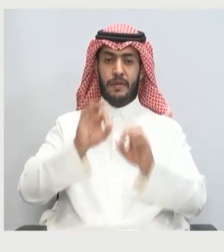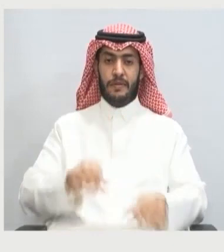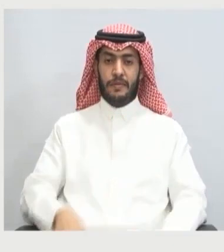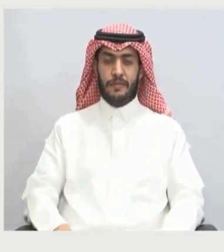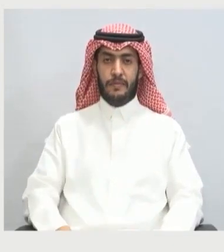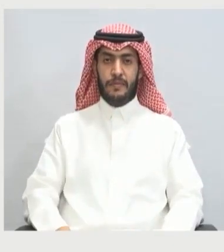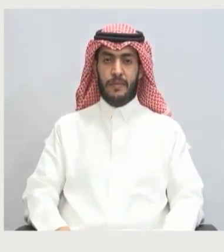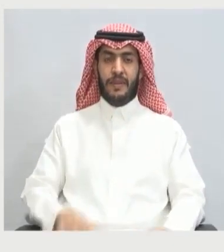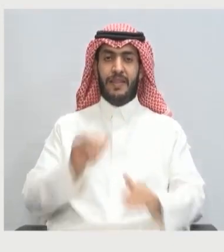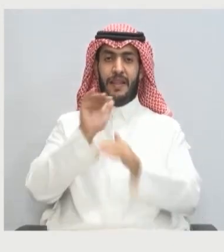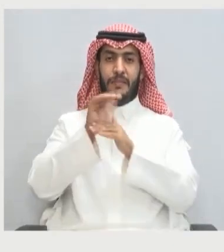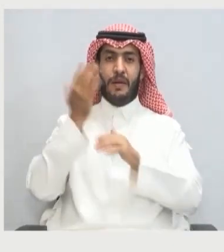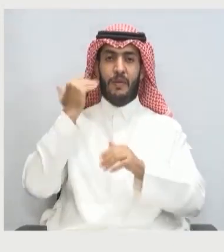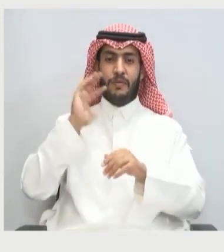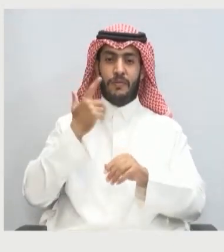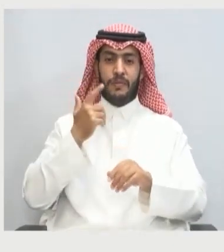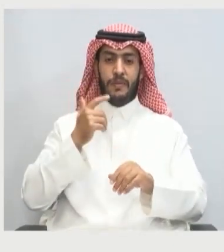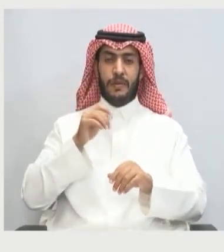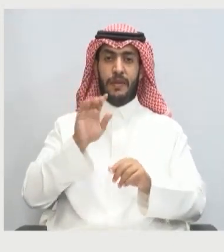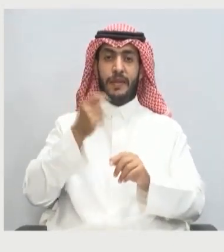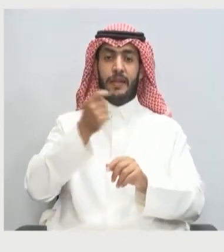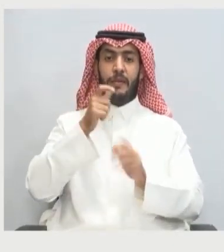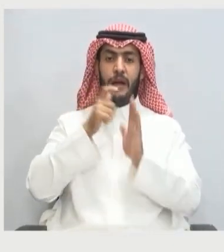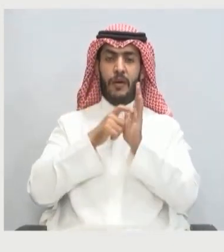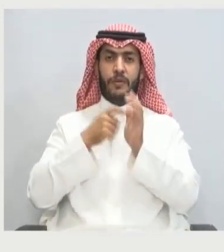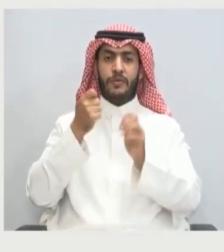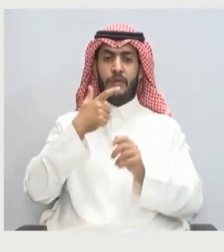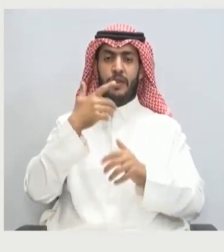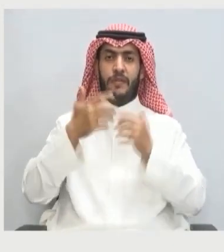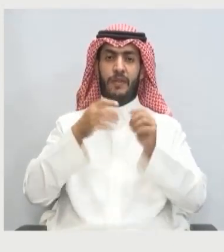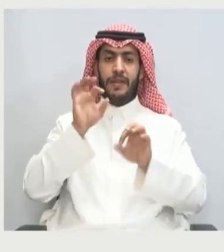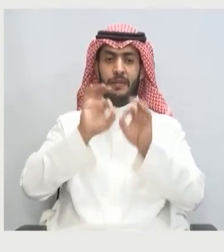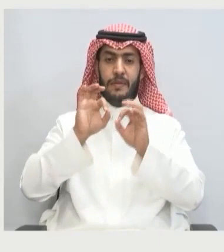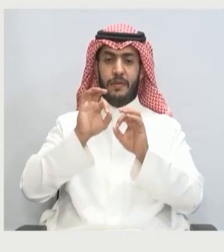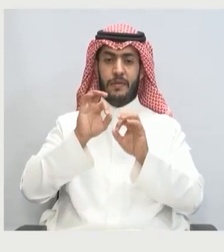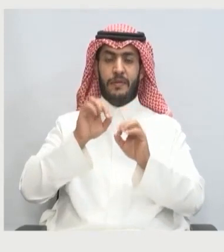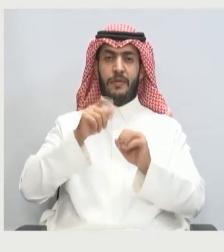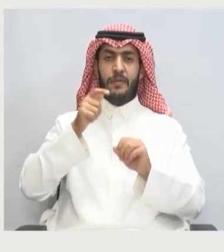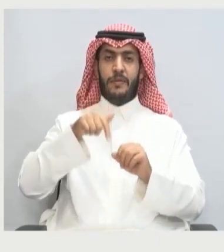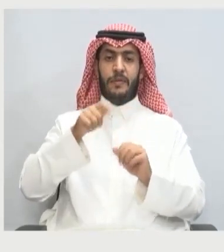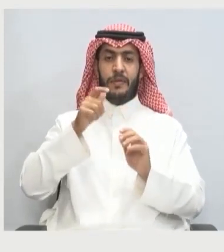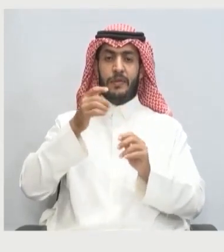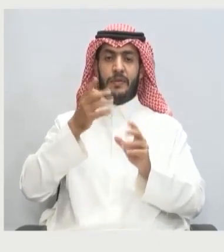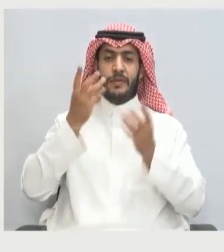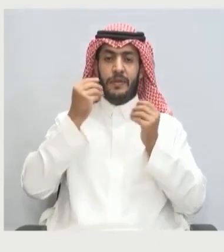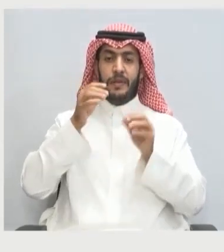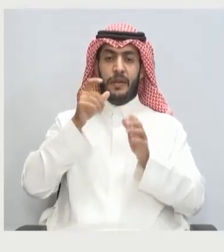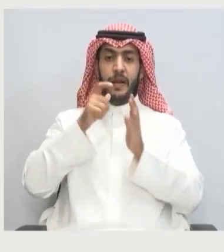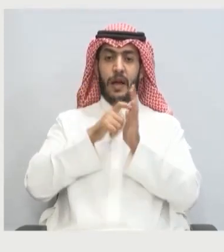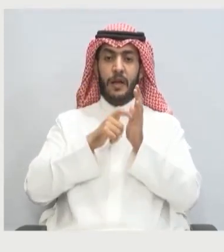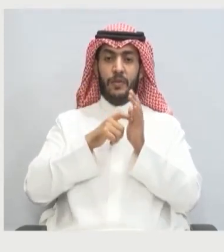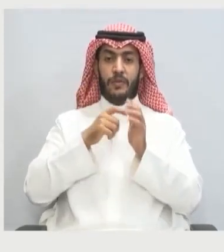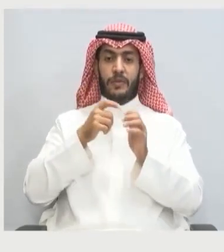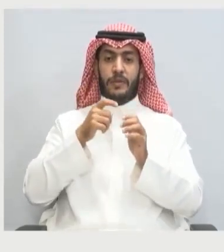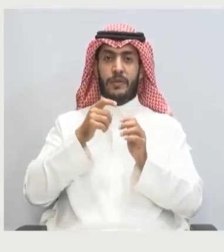الكيميائيه تعلمنا في الحصه الماضيه كتابه قوانين سرعه التفاعل كيميائي وتعلمنا قانون سرعه